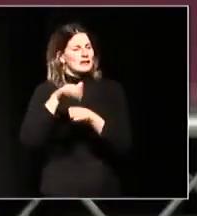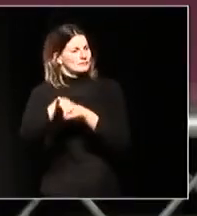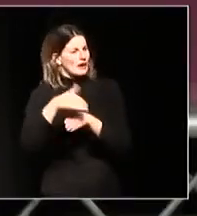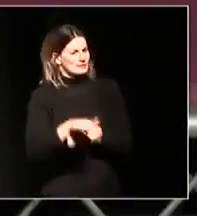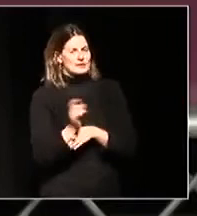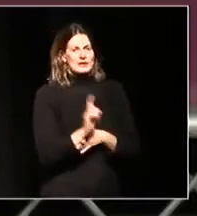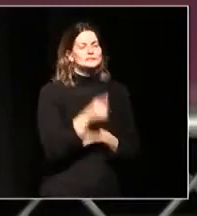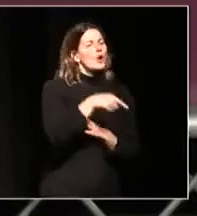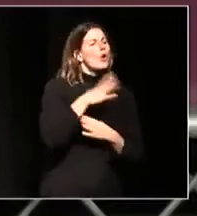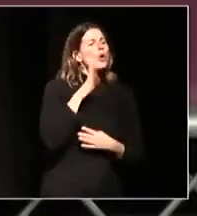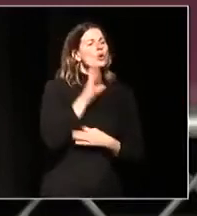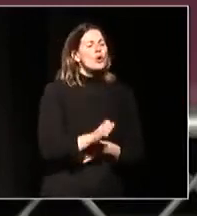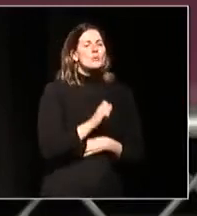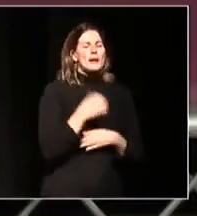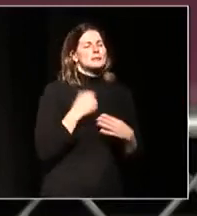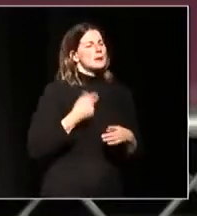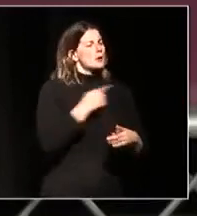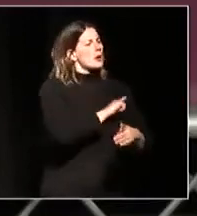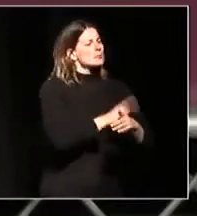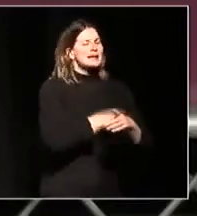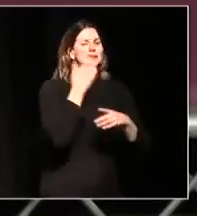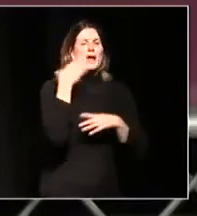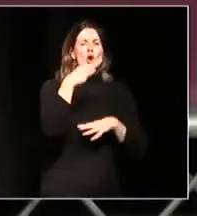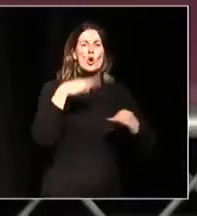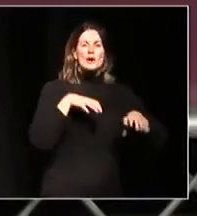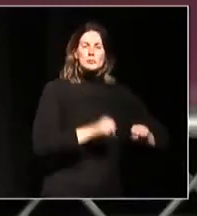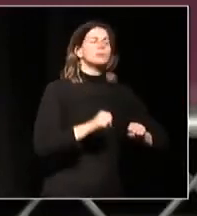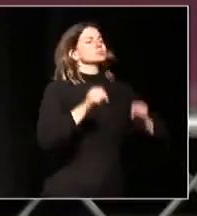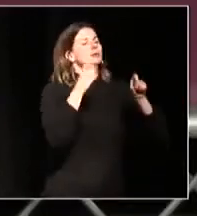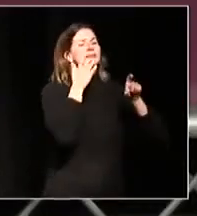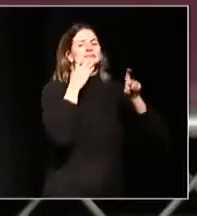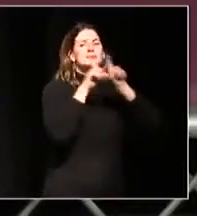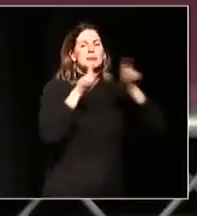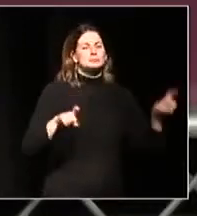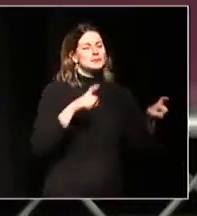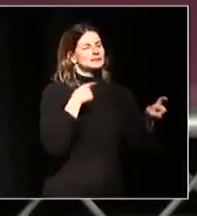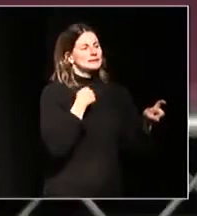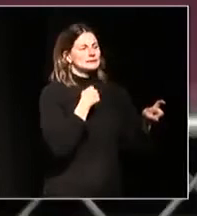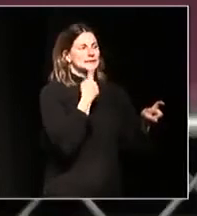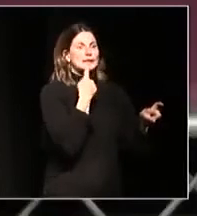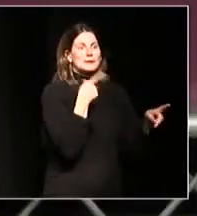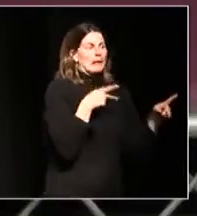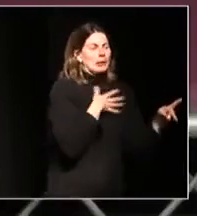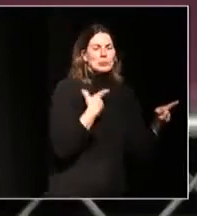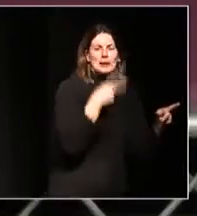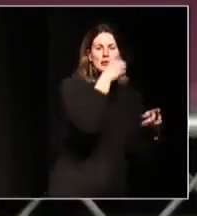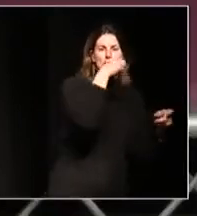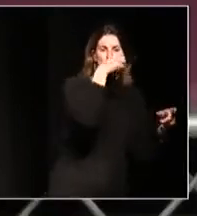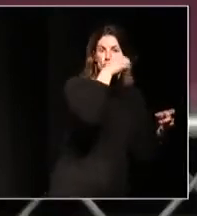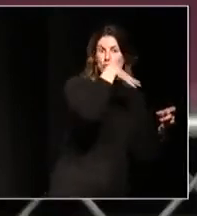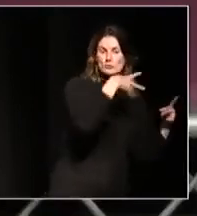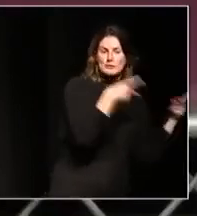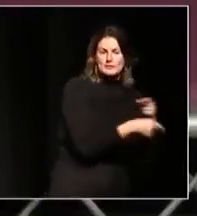govern valent que quan l'oligopoli elèctric permet que hi hagi gent que passi fred a l'hivern li diu que no, que han de complir la llei